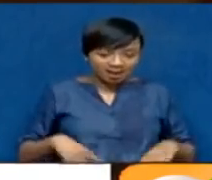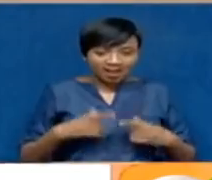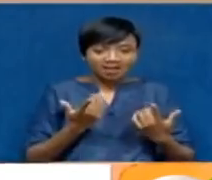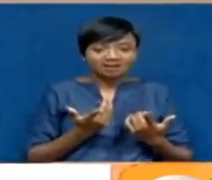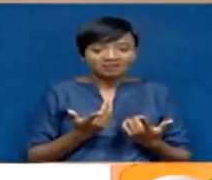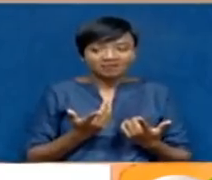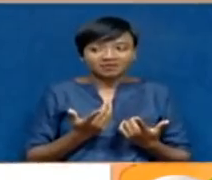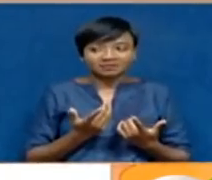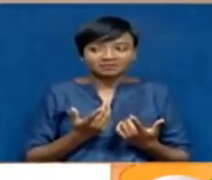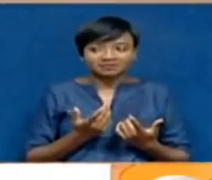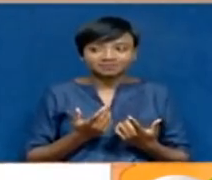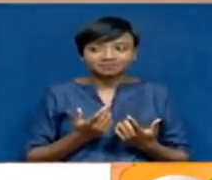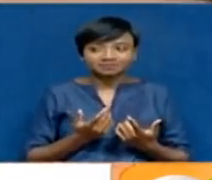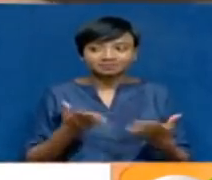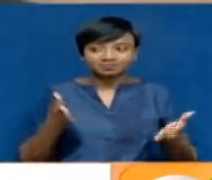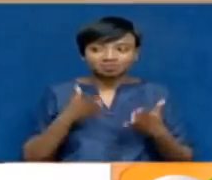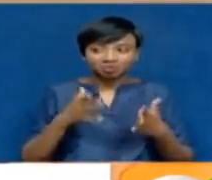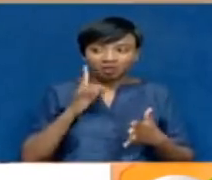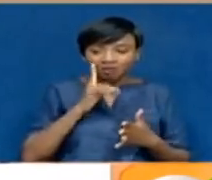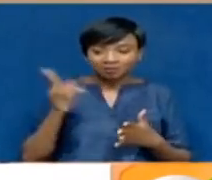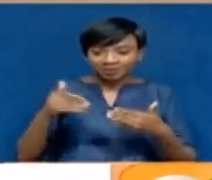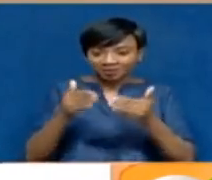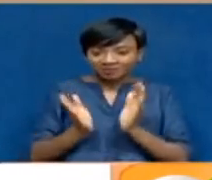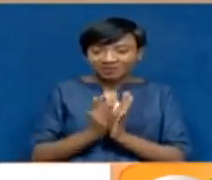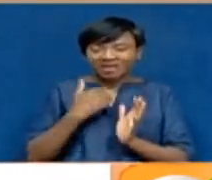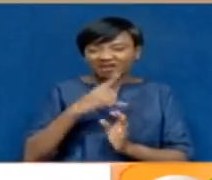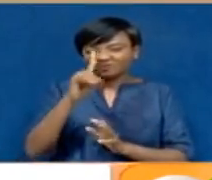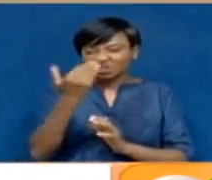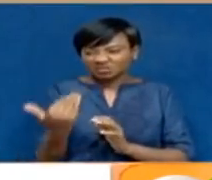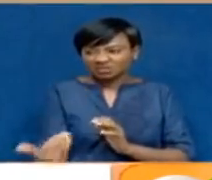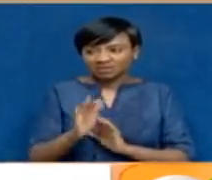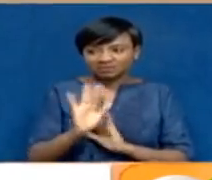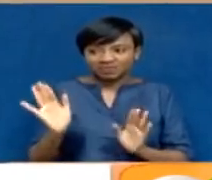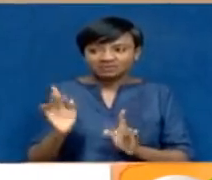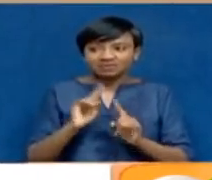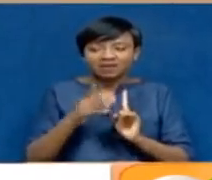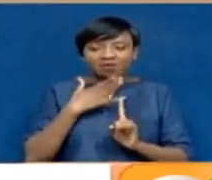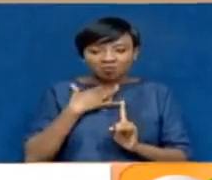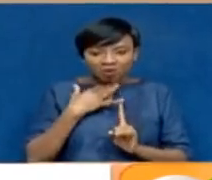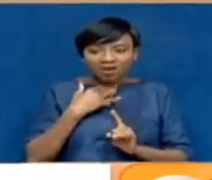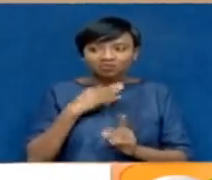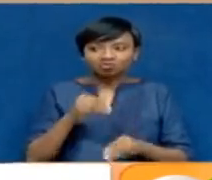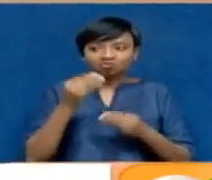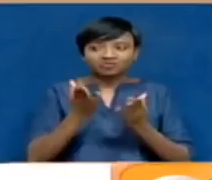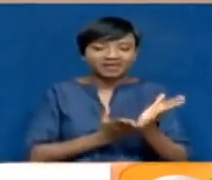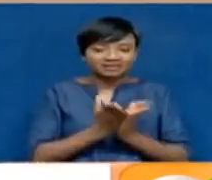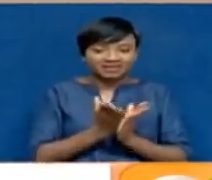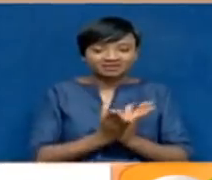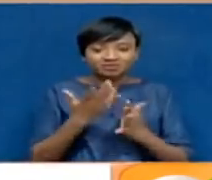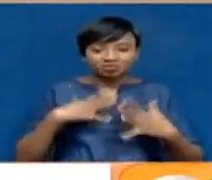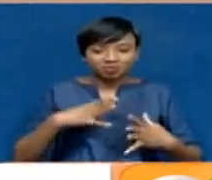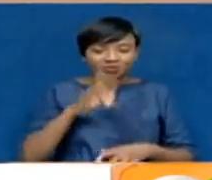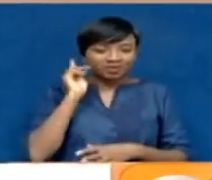kuiva. Kwa sasa familia hii iliyojaliwa mtoto mmoja inapania kutoa huduma si tu kwa wakazi wa